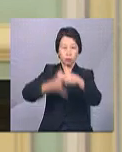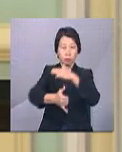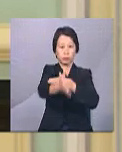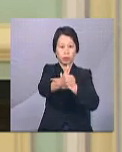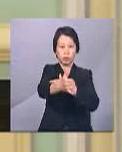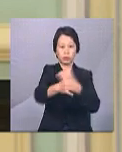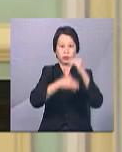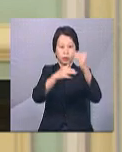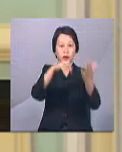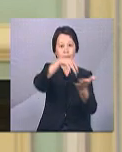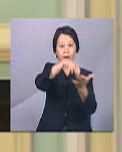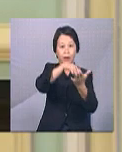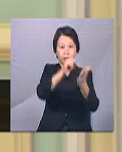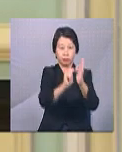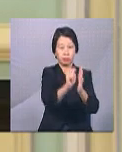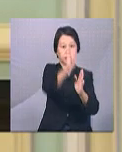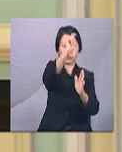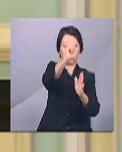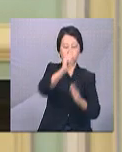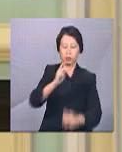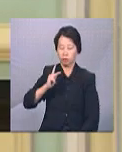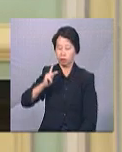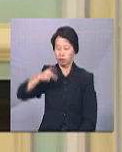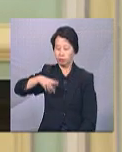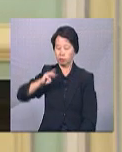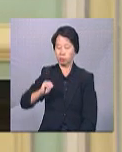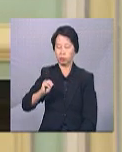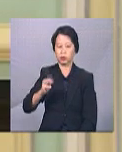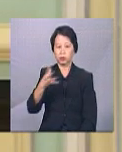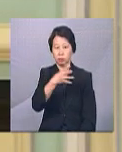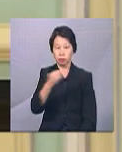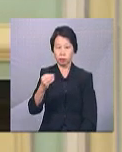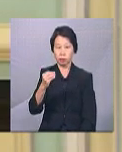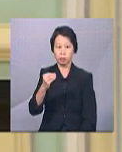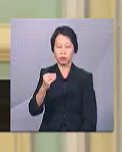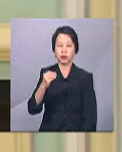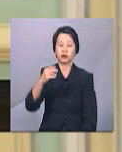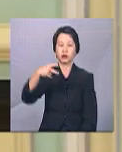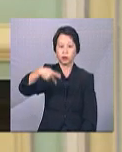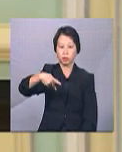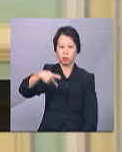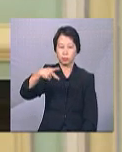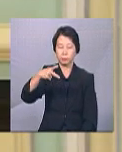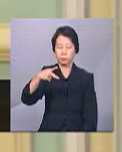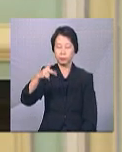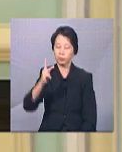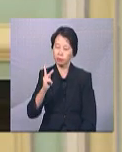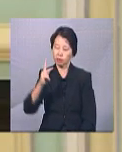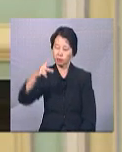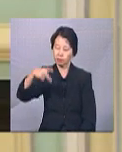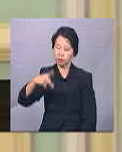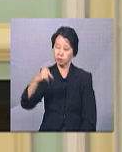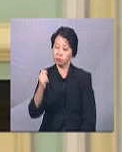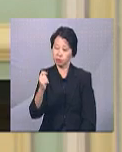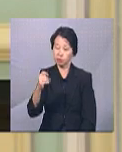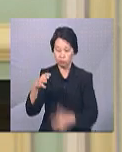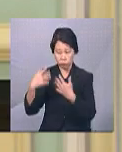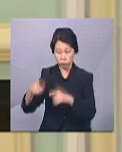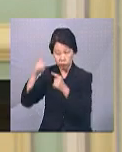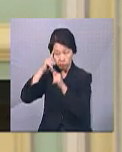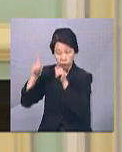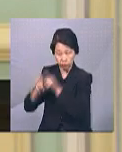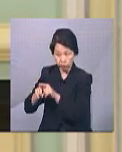peringkat pengajian tinggi GPM dan kementerian pengajian tinggi kepiti telah bersetuju